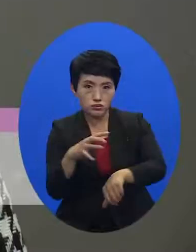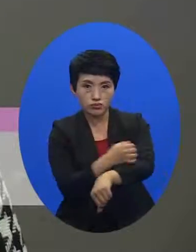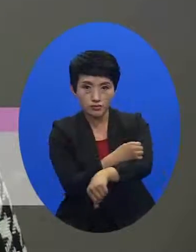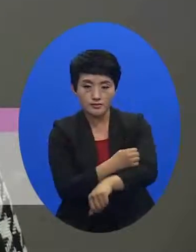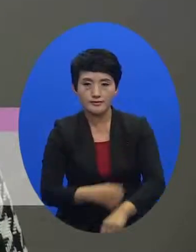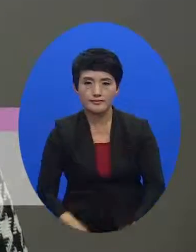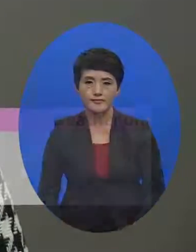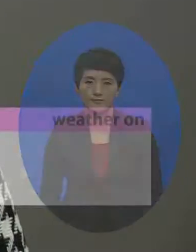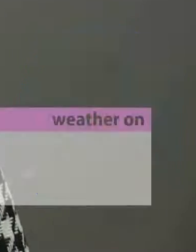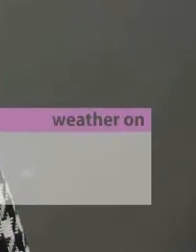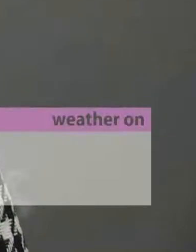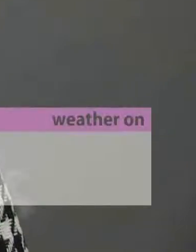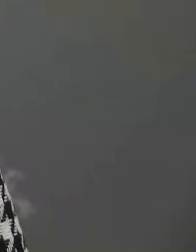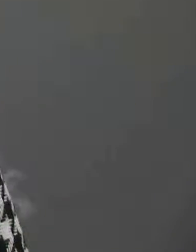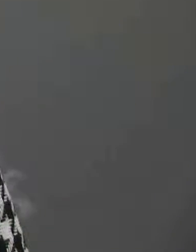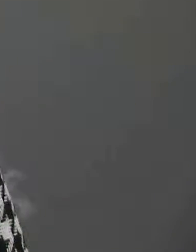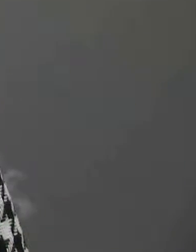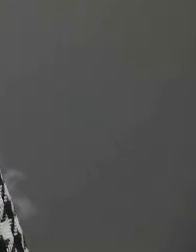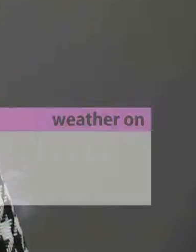내리겠습니다